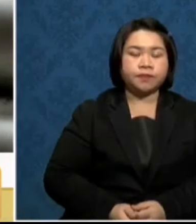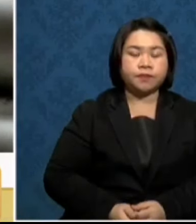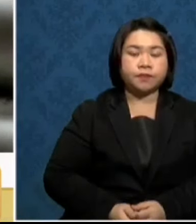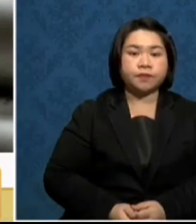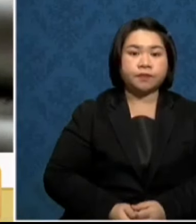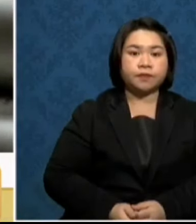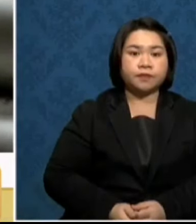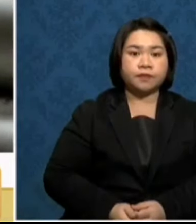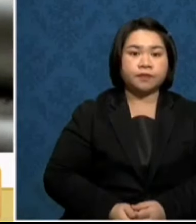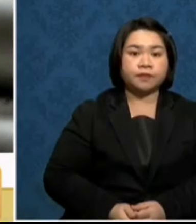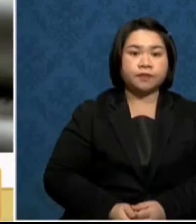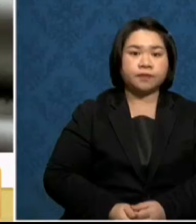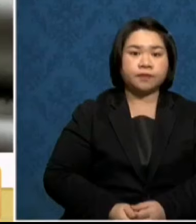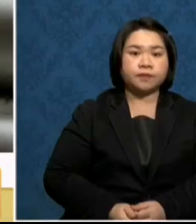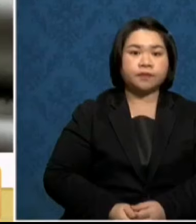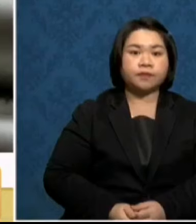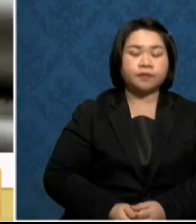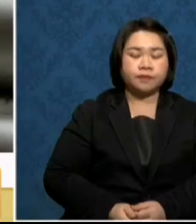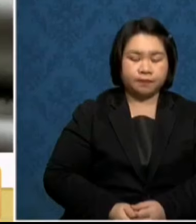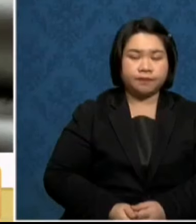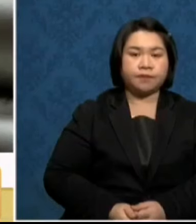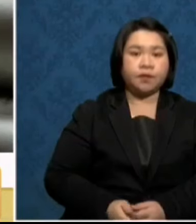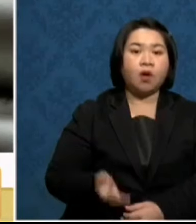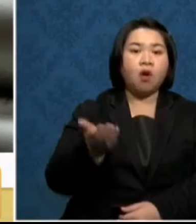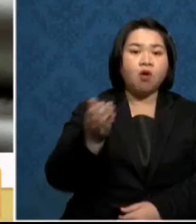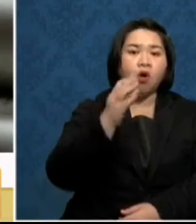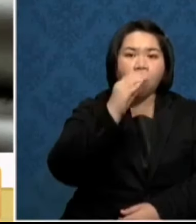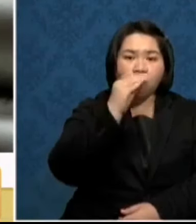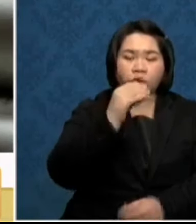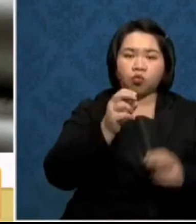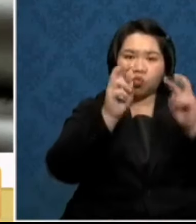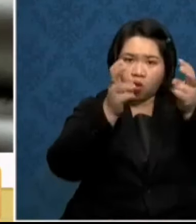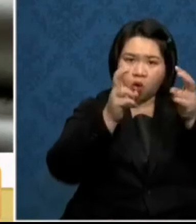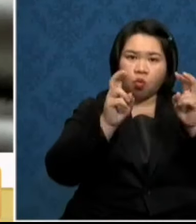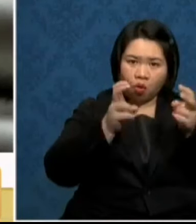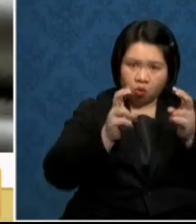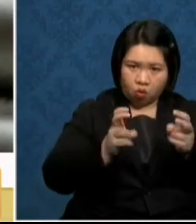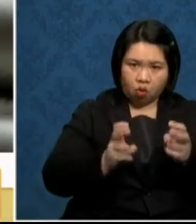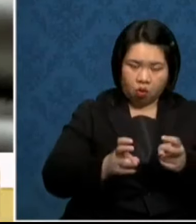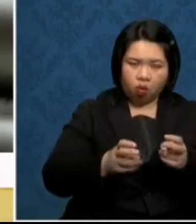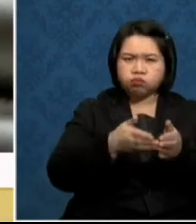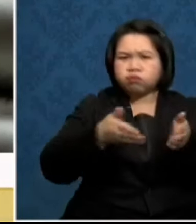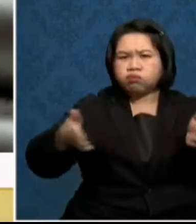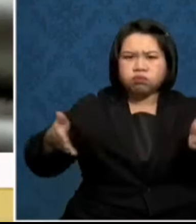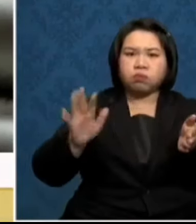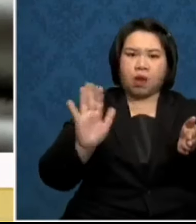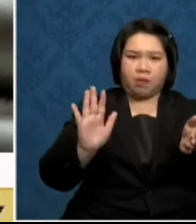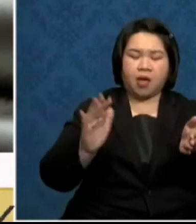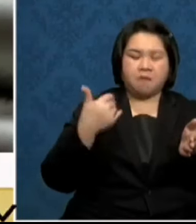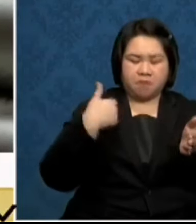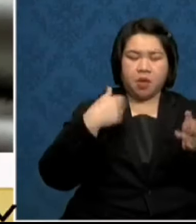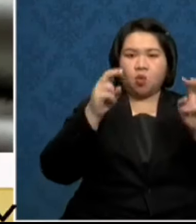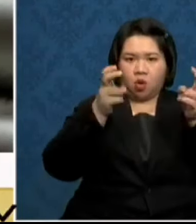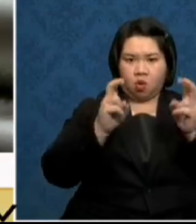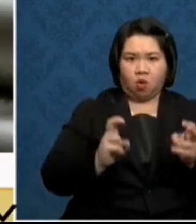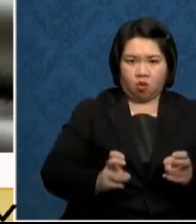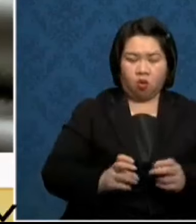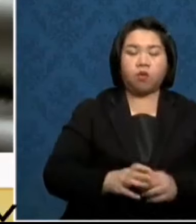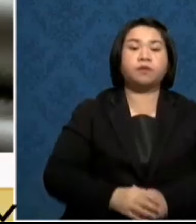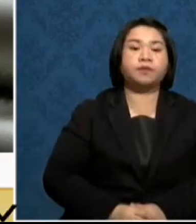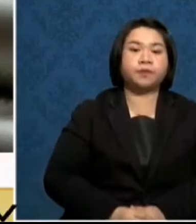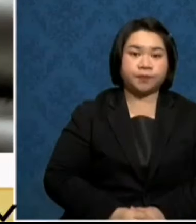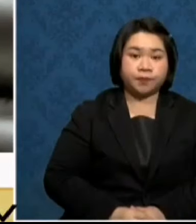บ้างซึ่งจะขออนุญาตท่านประธานพูดทีละประเด็นไม่ยาว่ะครับดังต่อไปนี้